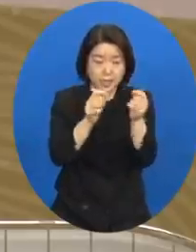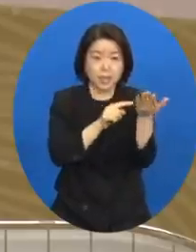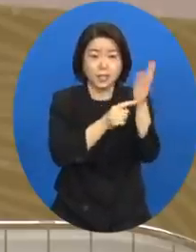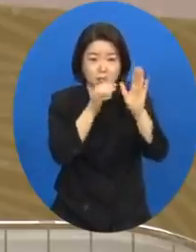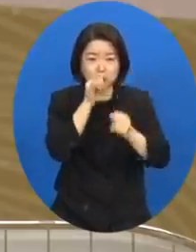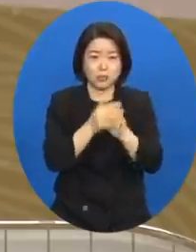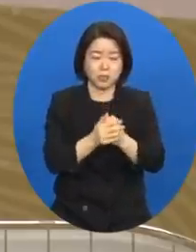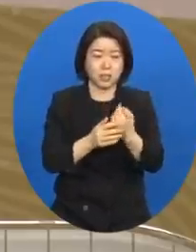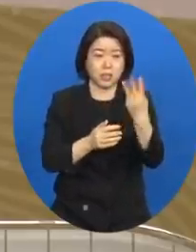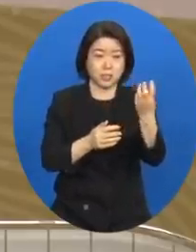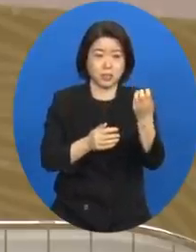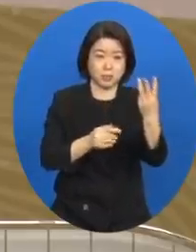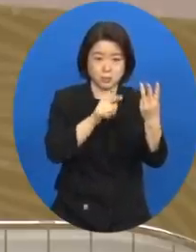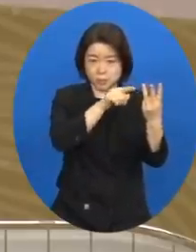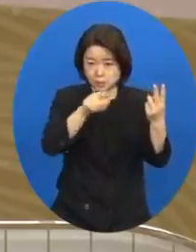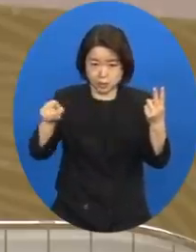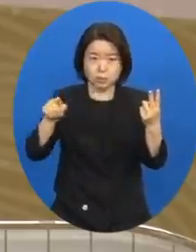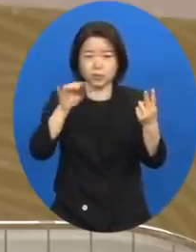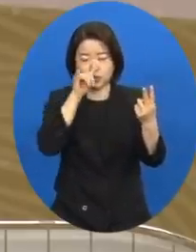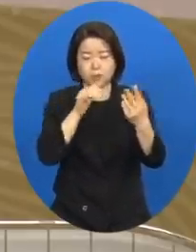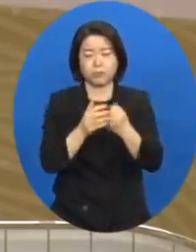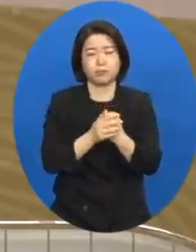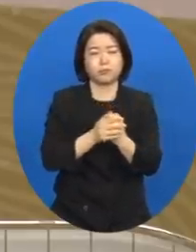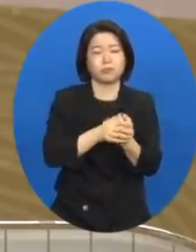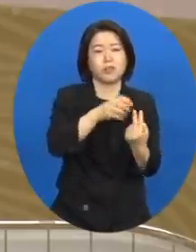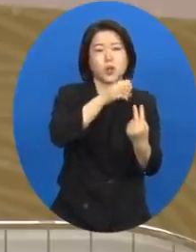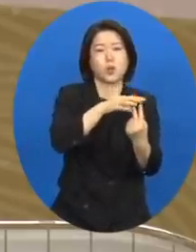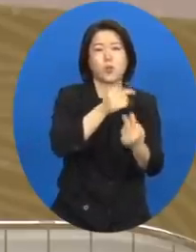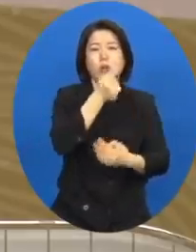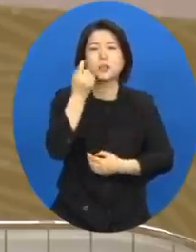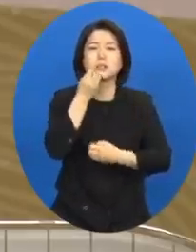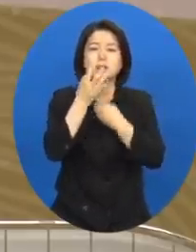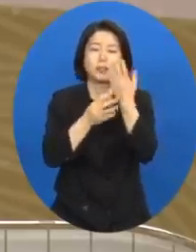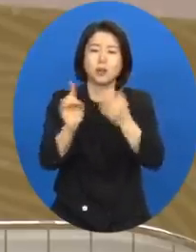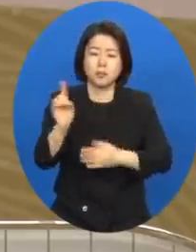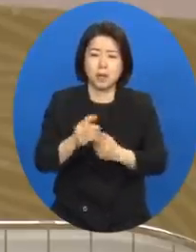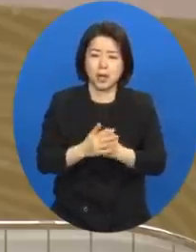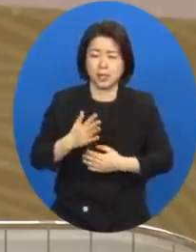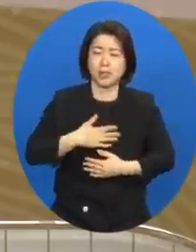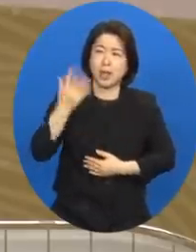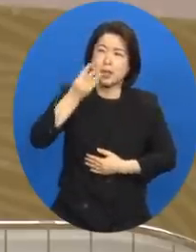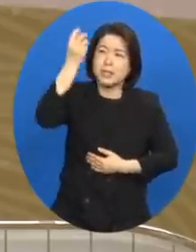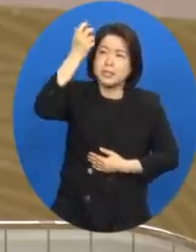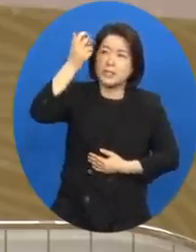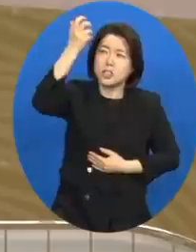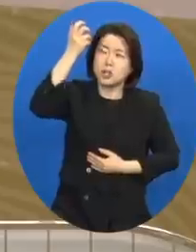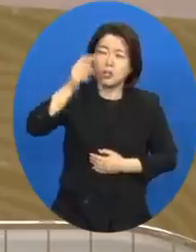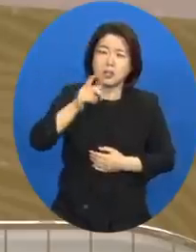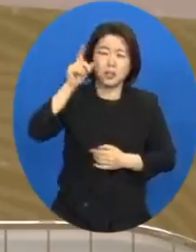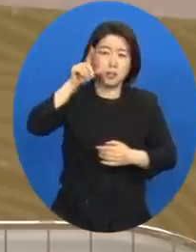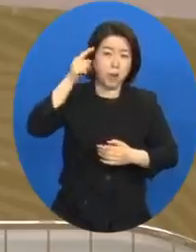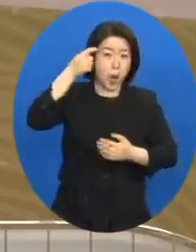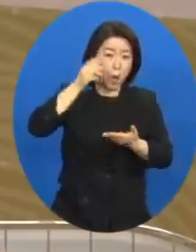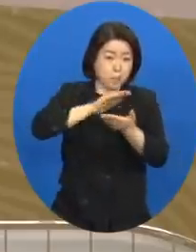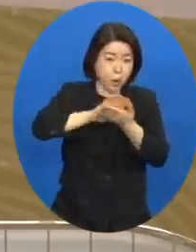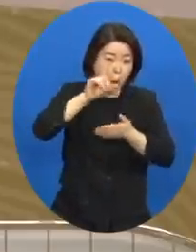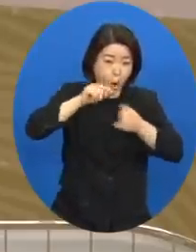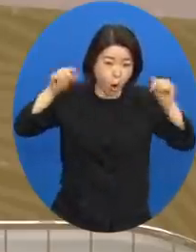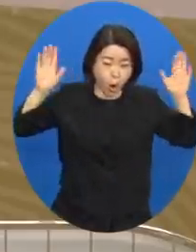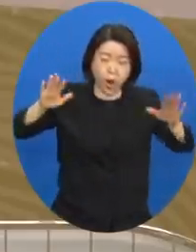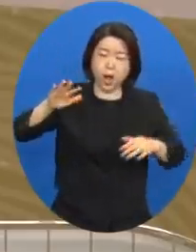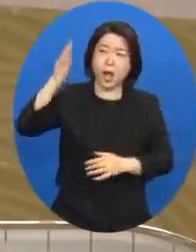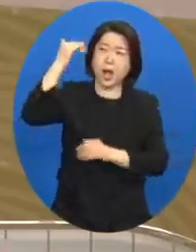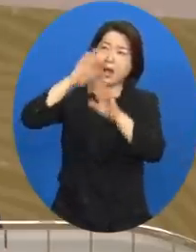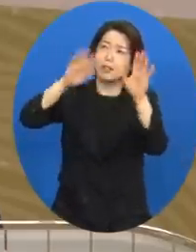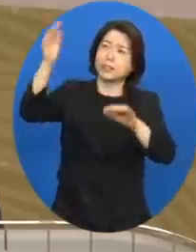32절부터 말합니다. 요한이 또 증언하여 말하였다. 나는 성령이 비둘기같이 하늘에서 내려와서